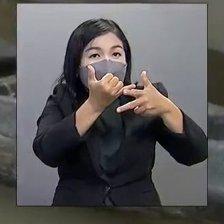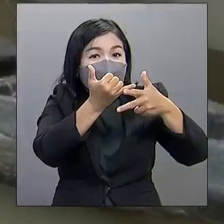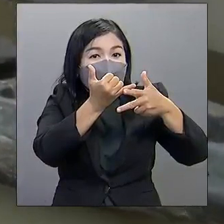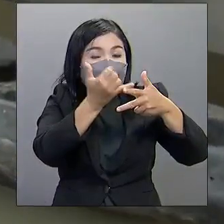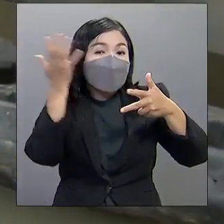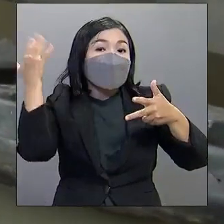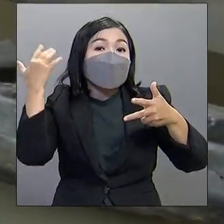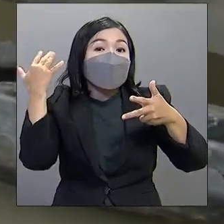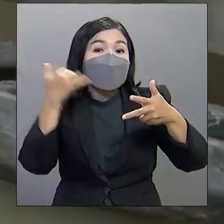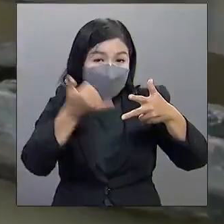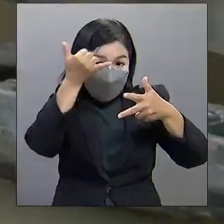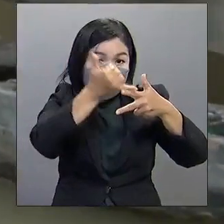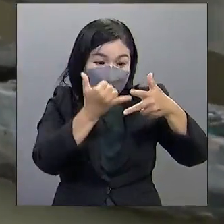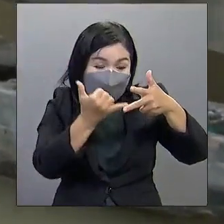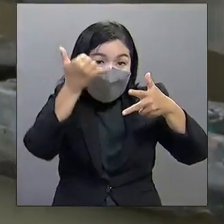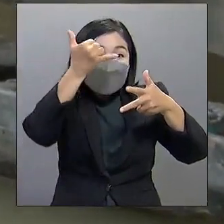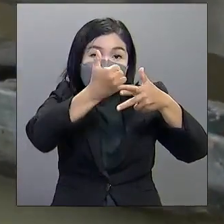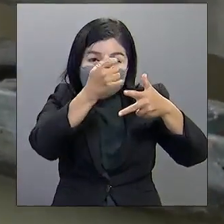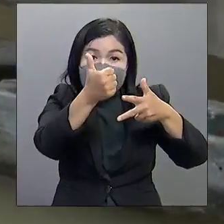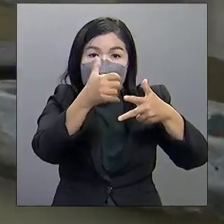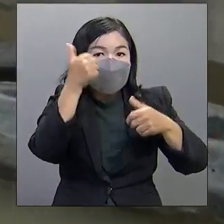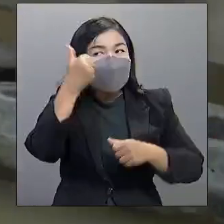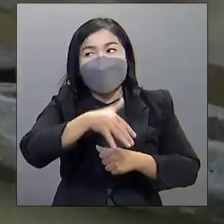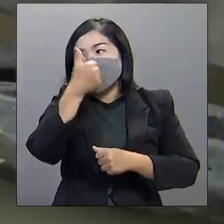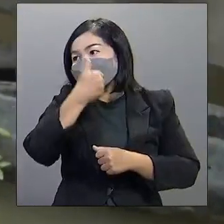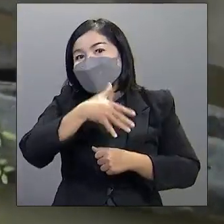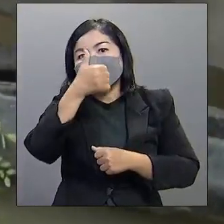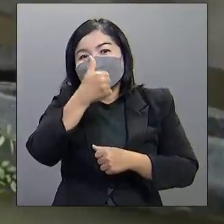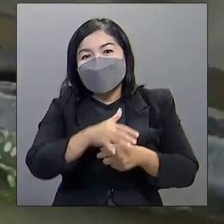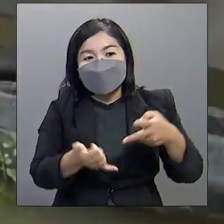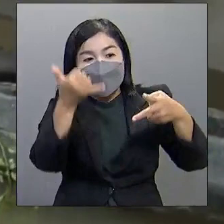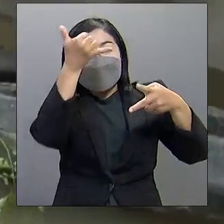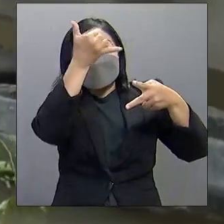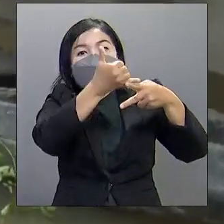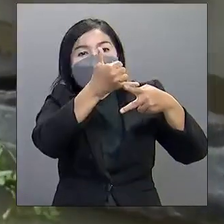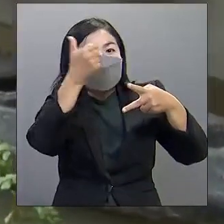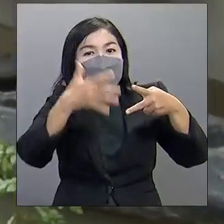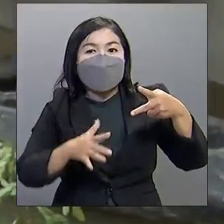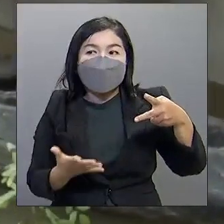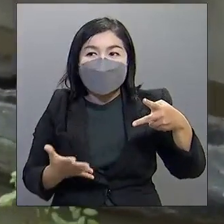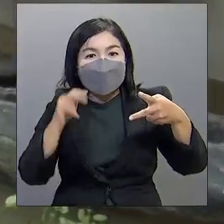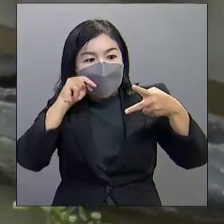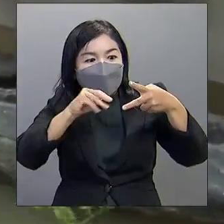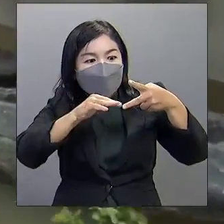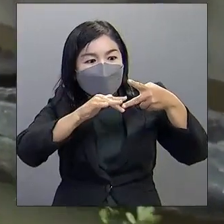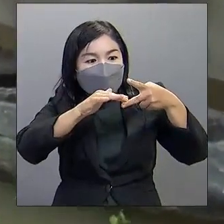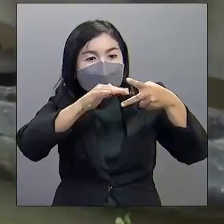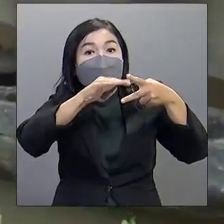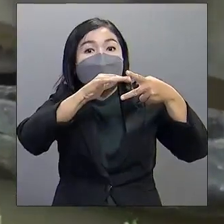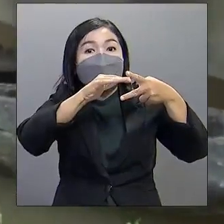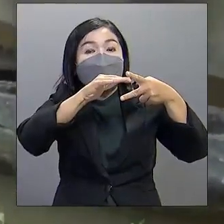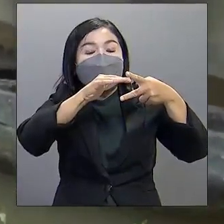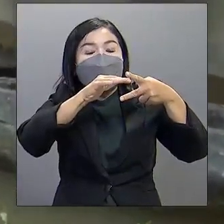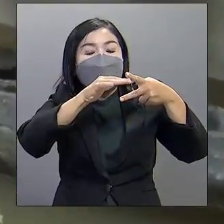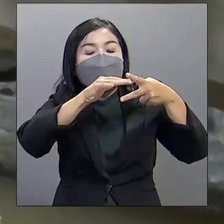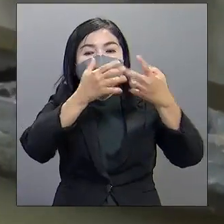ะกอนนี่คือบืนอยู่ชั้น2แล้ว บืนอยู่ชั้น2 อยู่บ่ได้นะที่ว่า บ้านที่เราไ ม่สิเสียเบิดหลายจังได๋เนาะไป ก็คือตอนนี้เฮาบืนบ่ได้แล้วเน